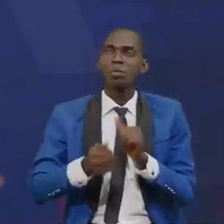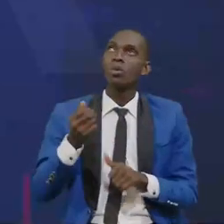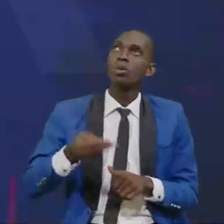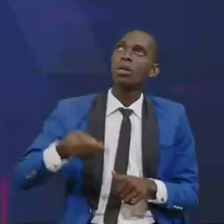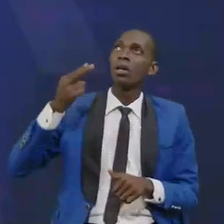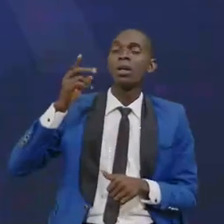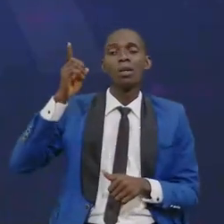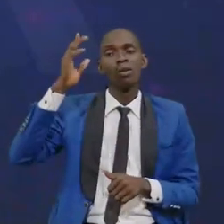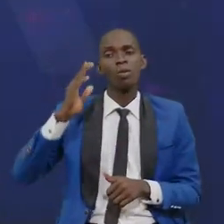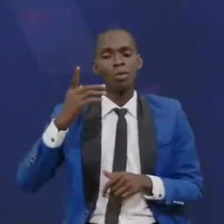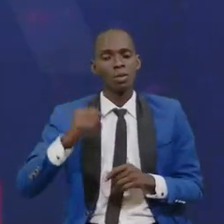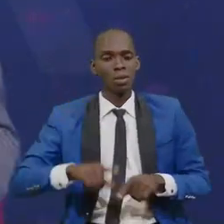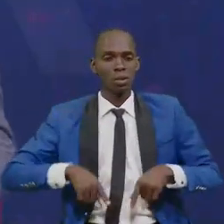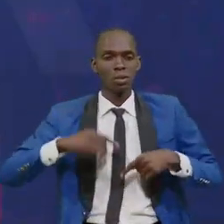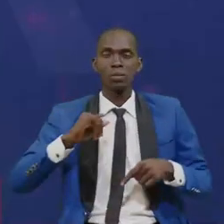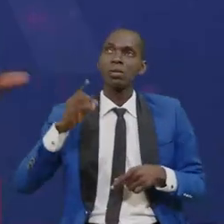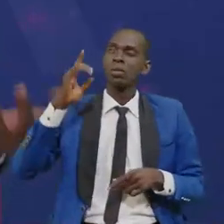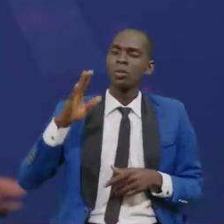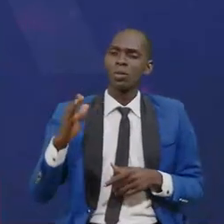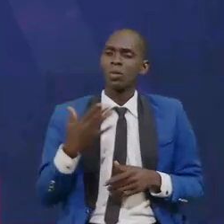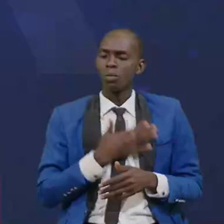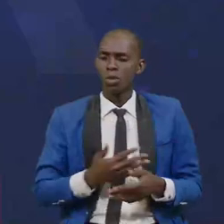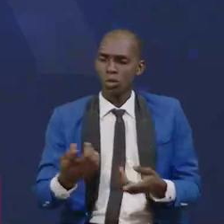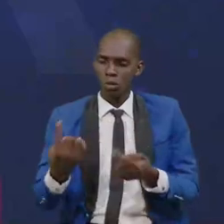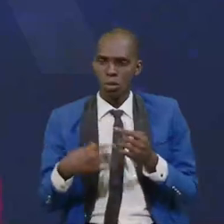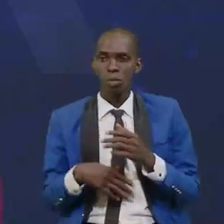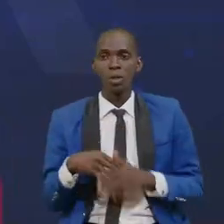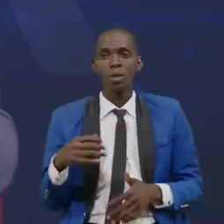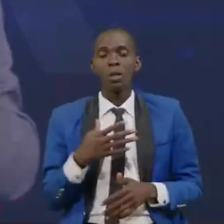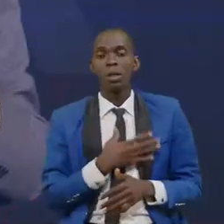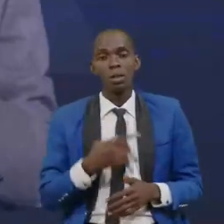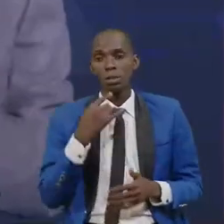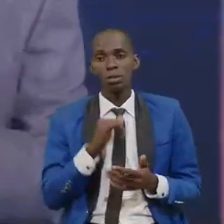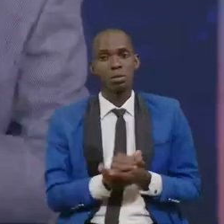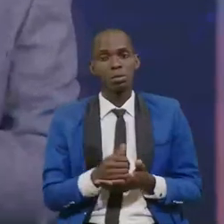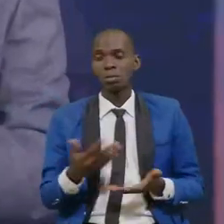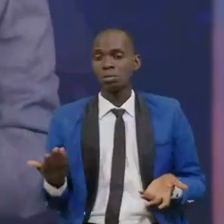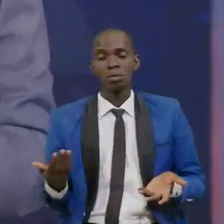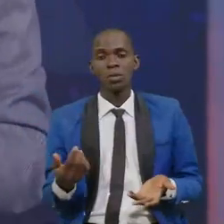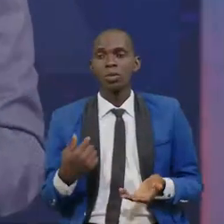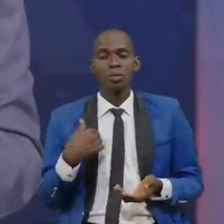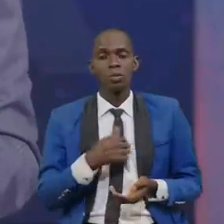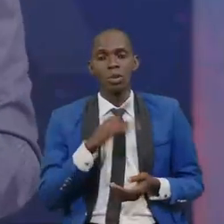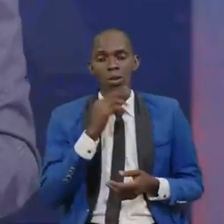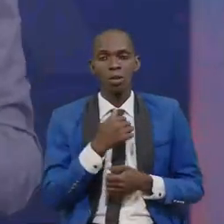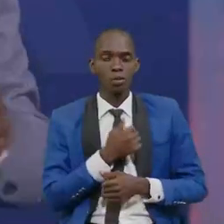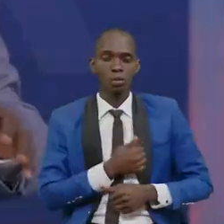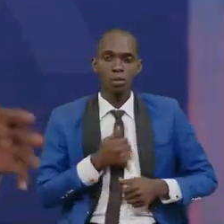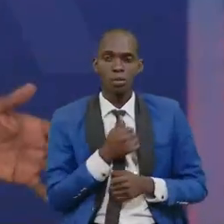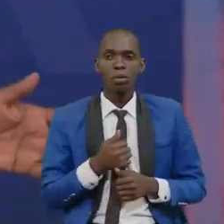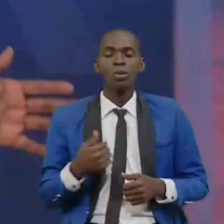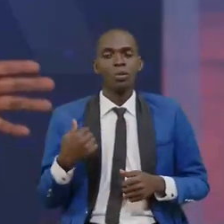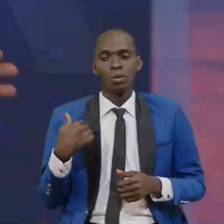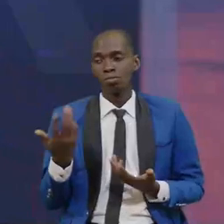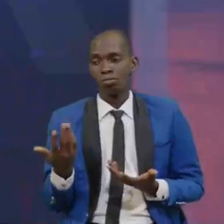Dieu vivant. Sortez. Et nous sommes désolés. Nous devons arrêter la communion avec